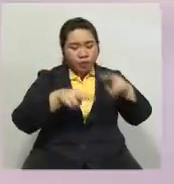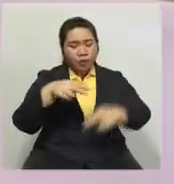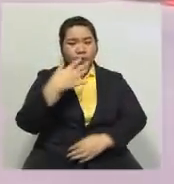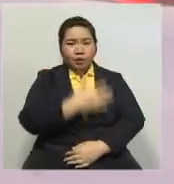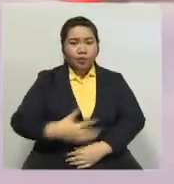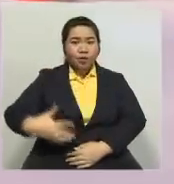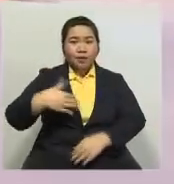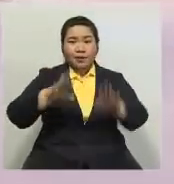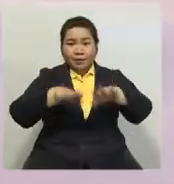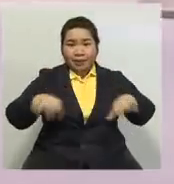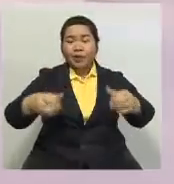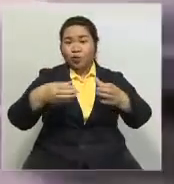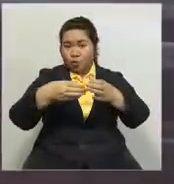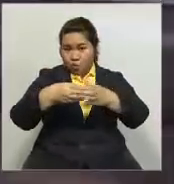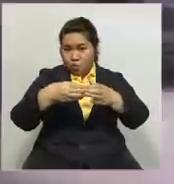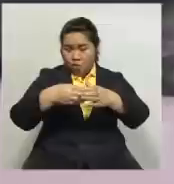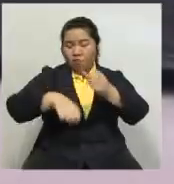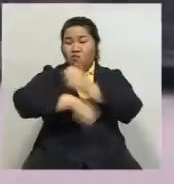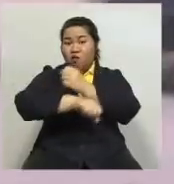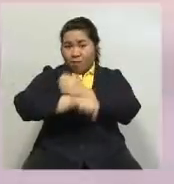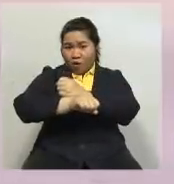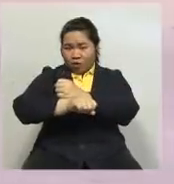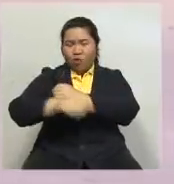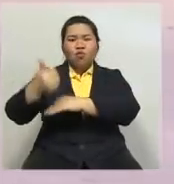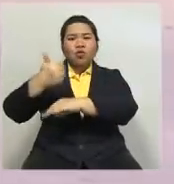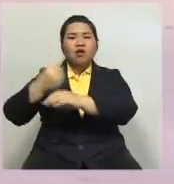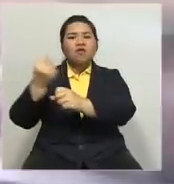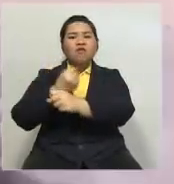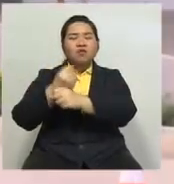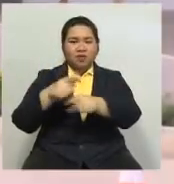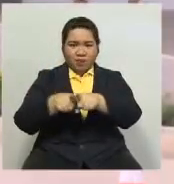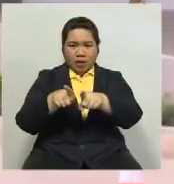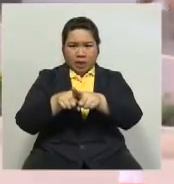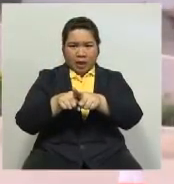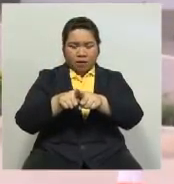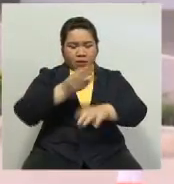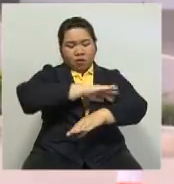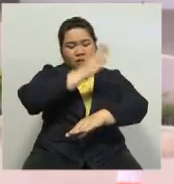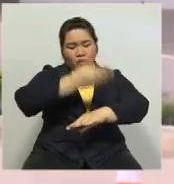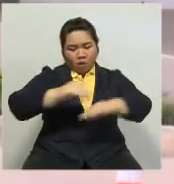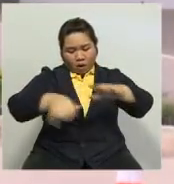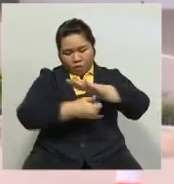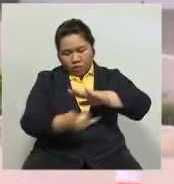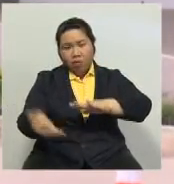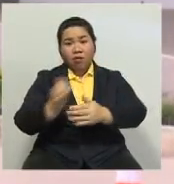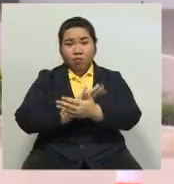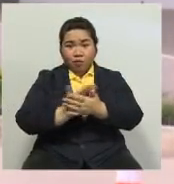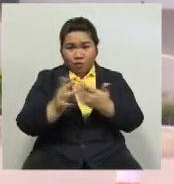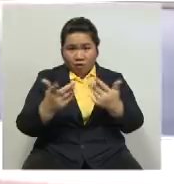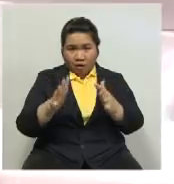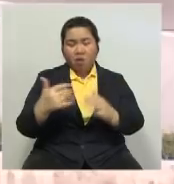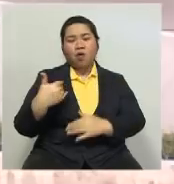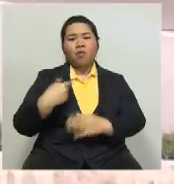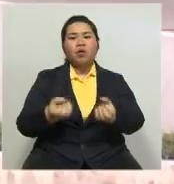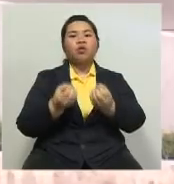ของทีมเยาวชนหมูป่าและโค้ช13คนตามปกติหลังจากที่ได้รับการช่วยเหลือจากถ้ำหลวงขุนน้ำนางนอนอำเภอแม่สายจังหวัดเชียงรายและ